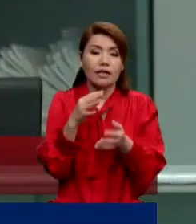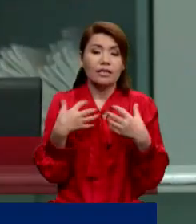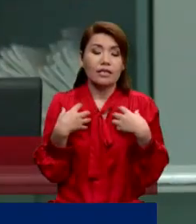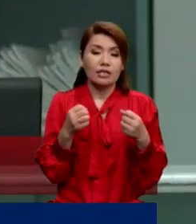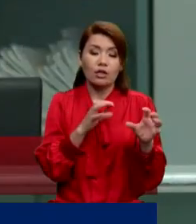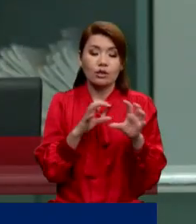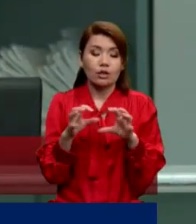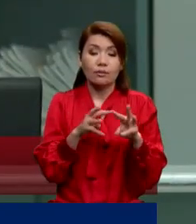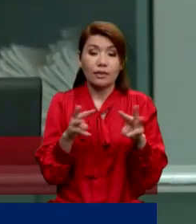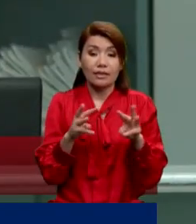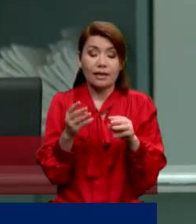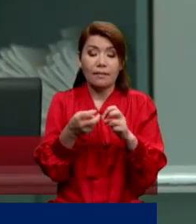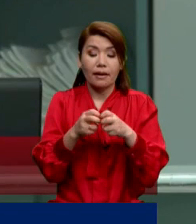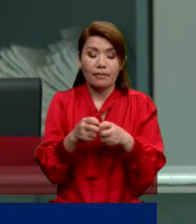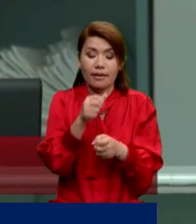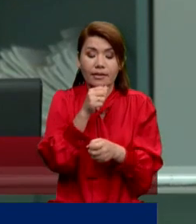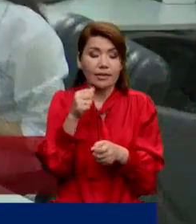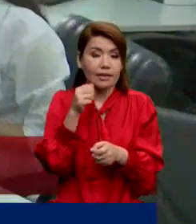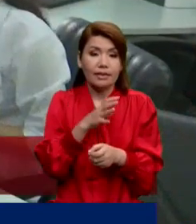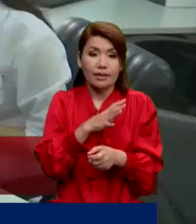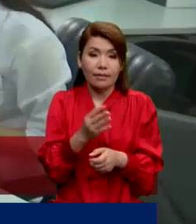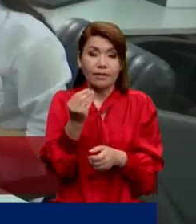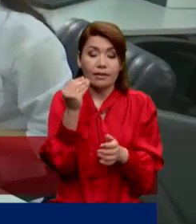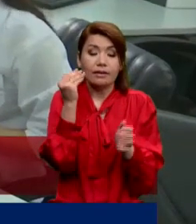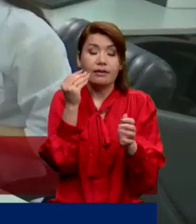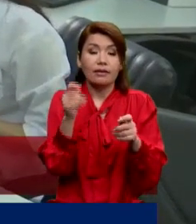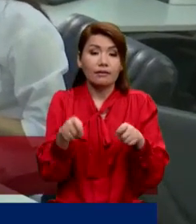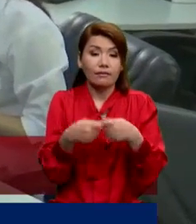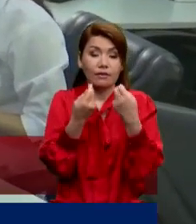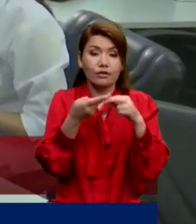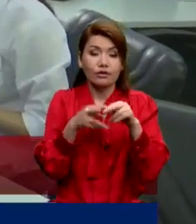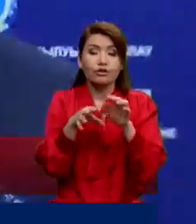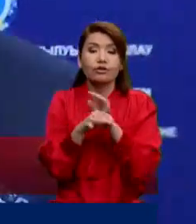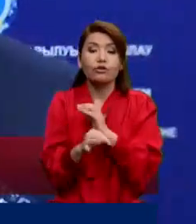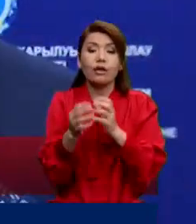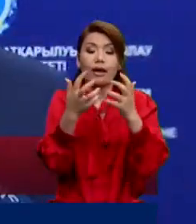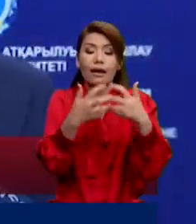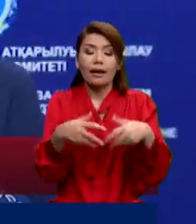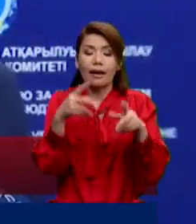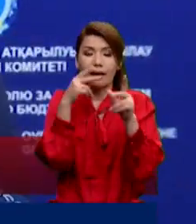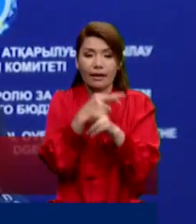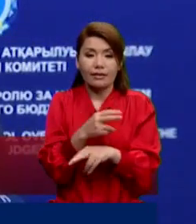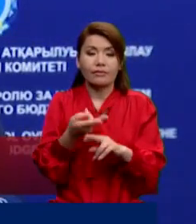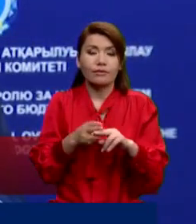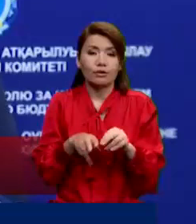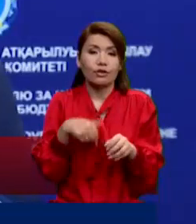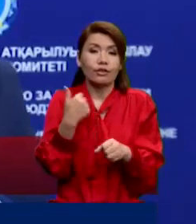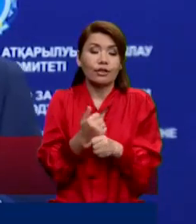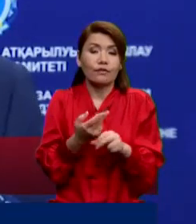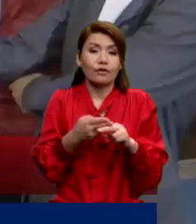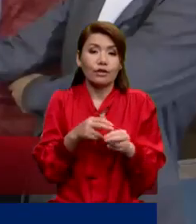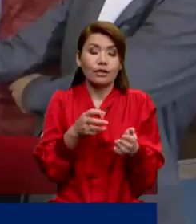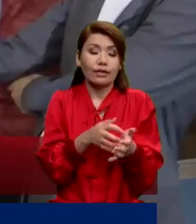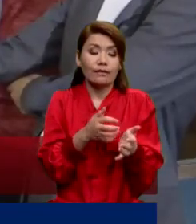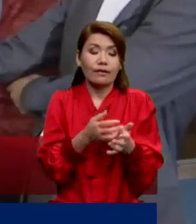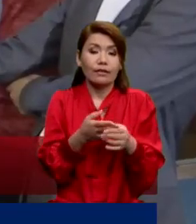вице-министрі болса, проблеманың барын жасырмады. Алайда қаржылық бұзушылықтардың басым бөлігі есепшілердің қателігі дейді. Негізінде маман